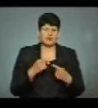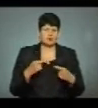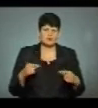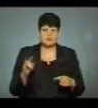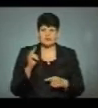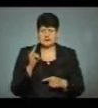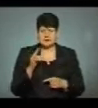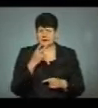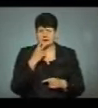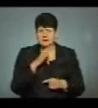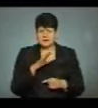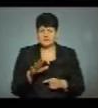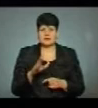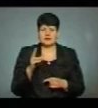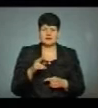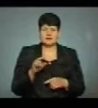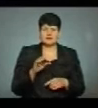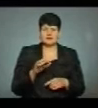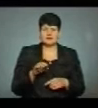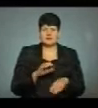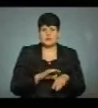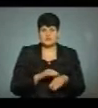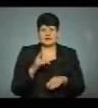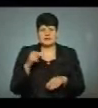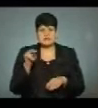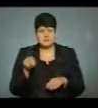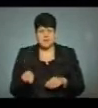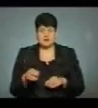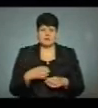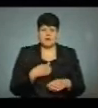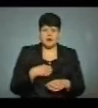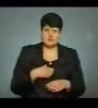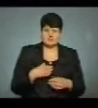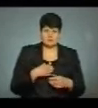дитина, незважаючи чи діагноз ДЦП, чи бронхіальна астма, чи різні